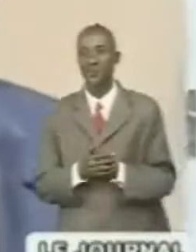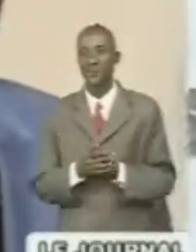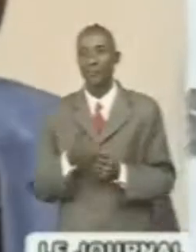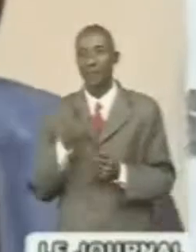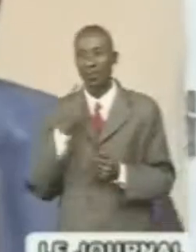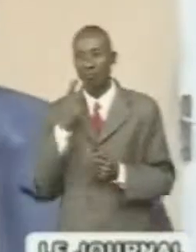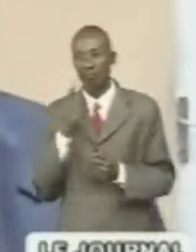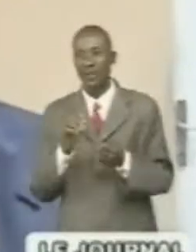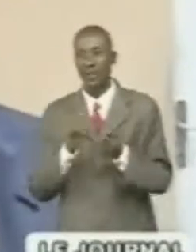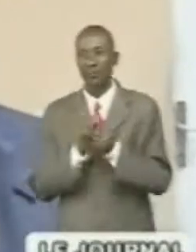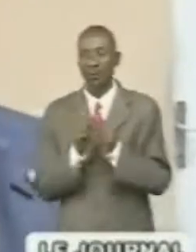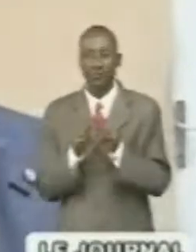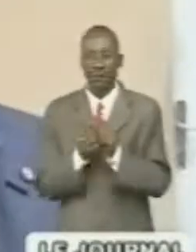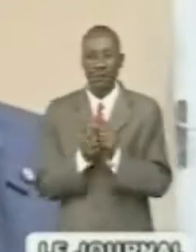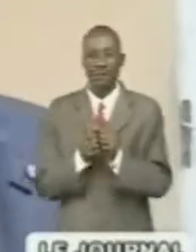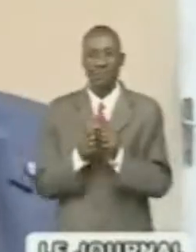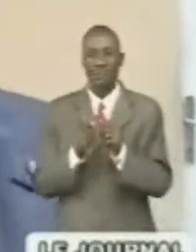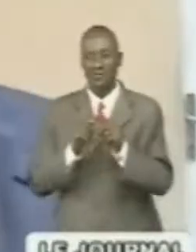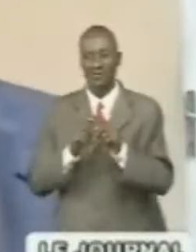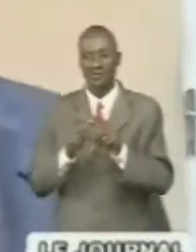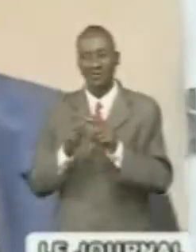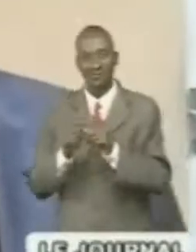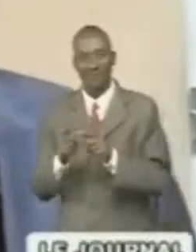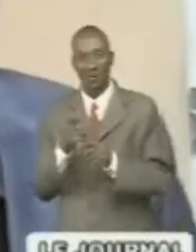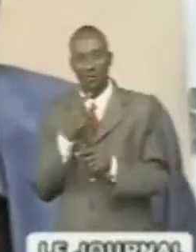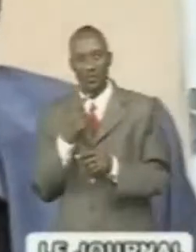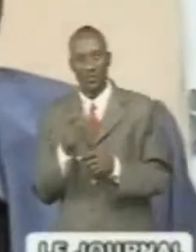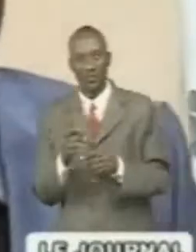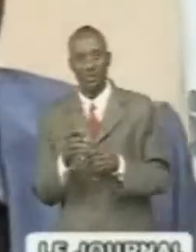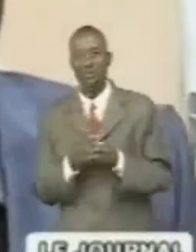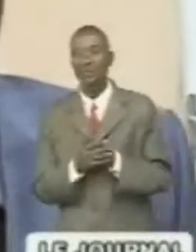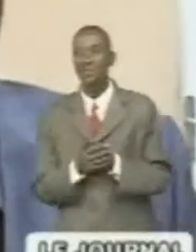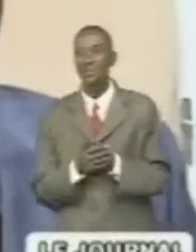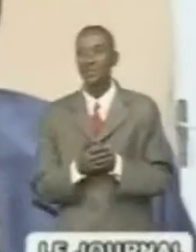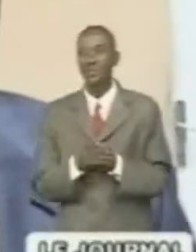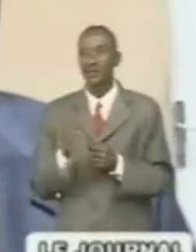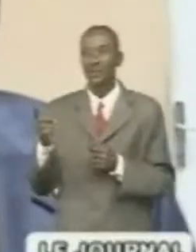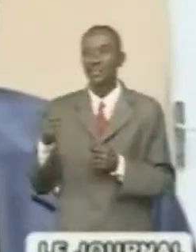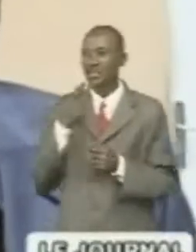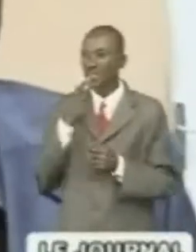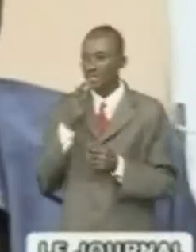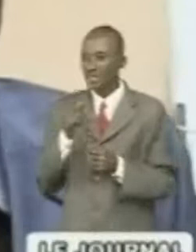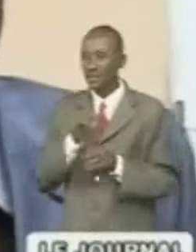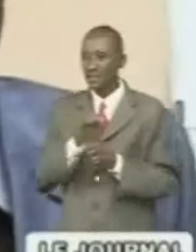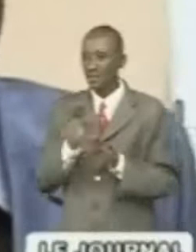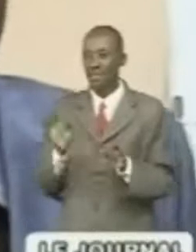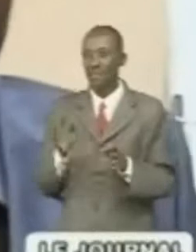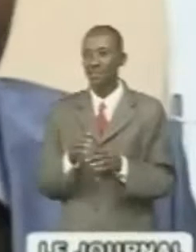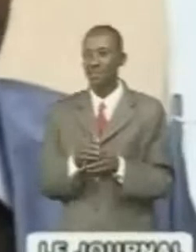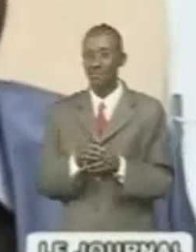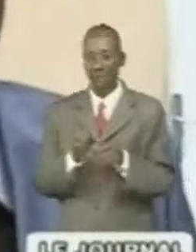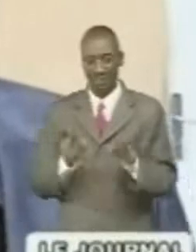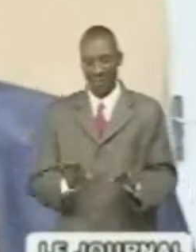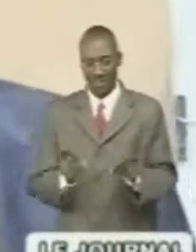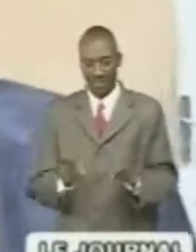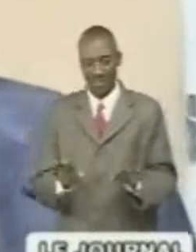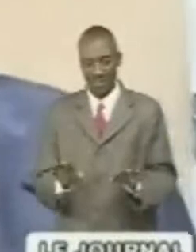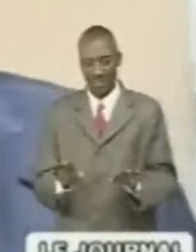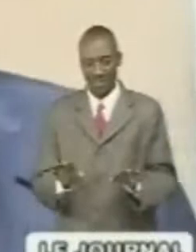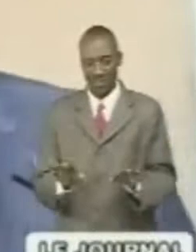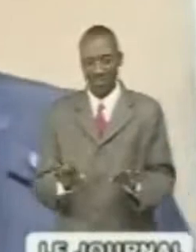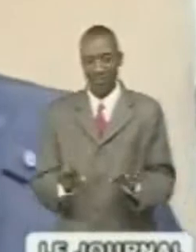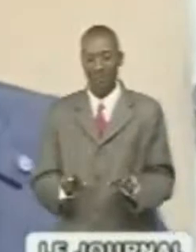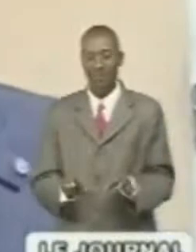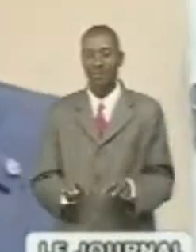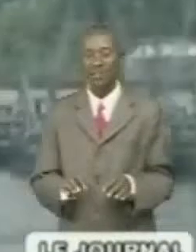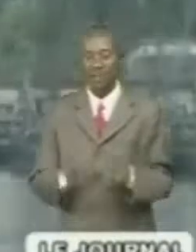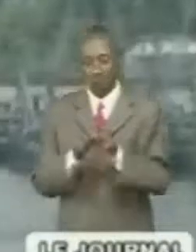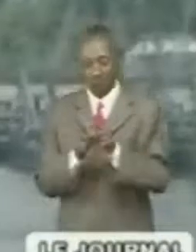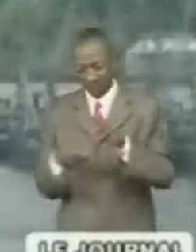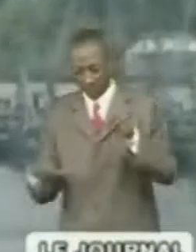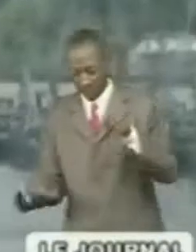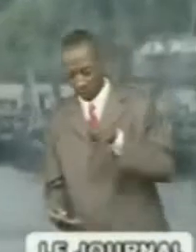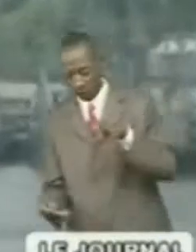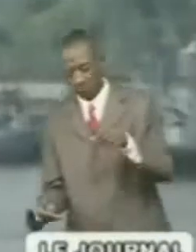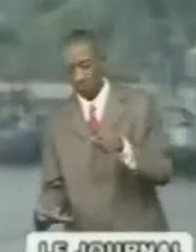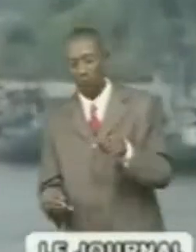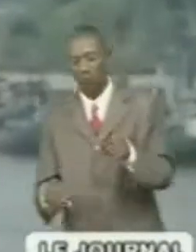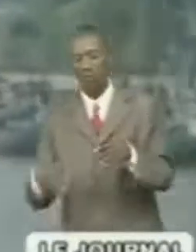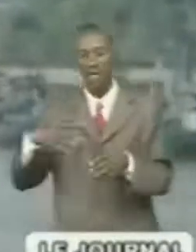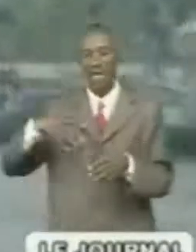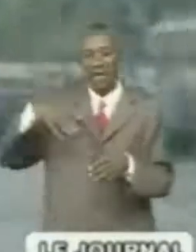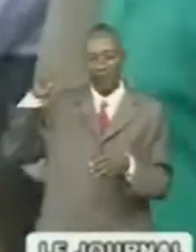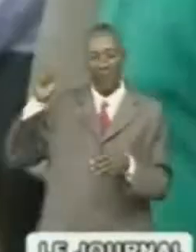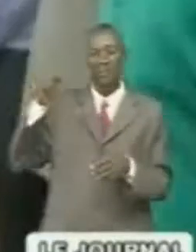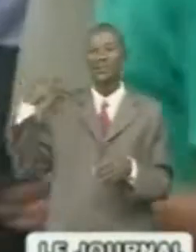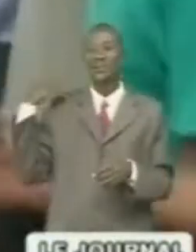les terrains comme ça. Il s'est dit, il confirme que les sols, les sous-sols appartiennent à l'État congolais, bien sûr, mais ils sont les gardiens. Des